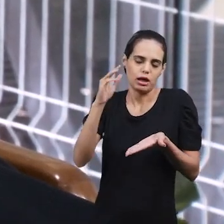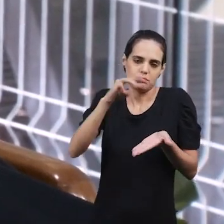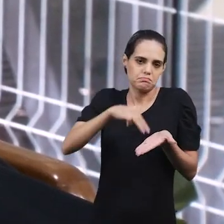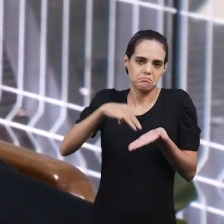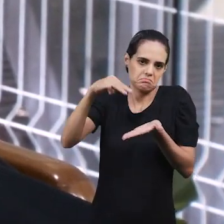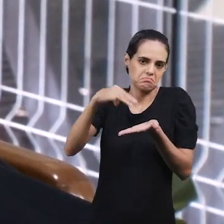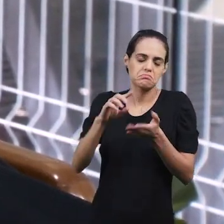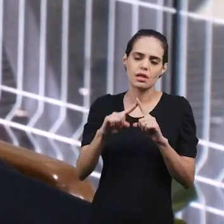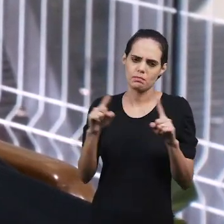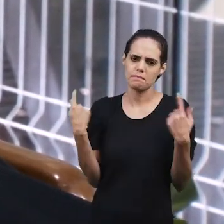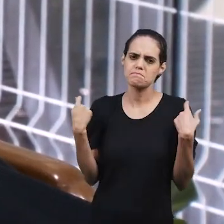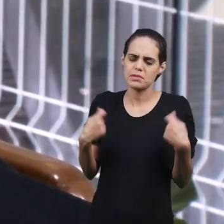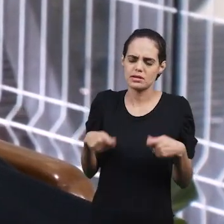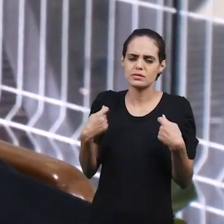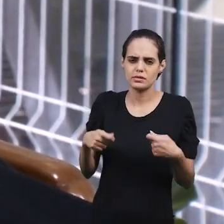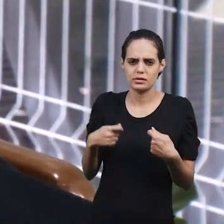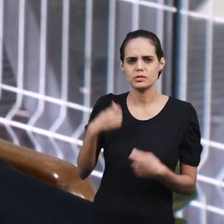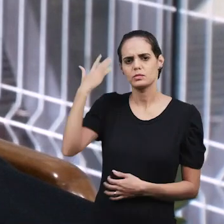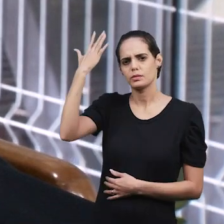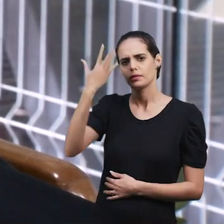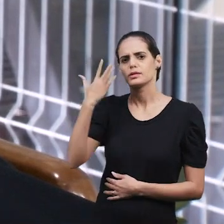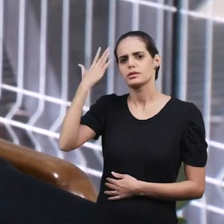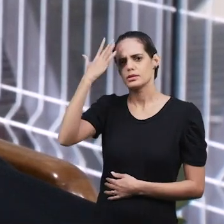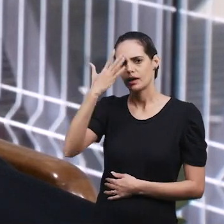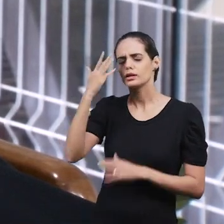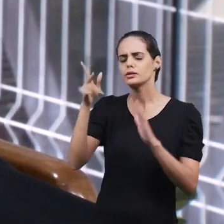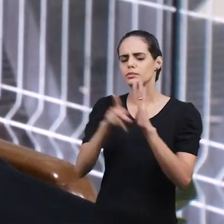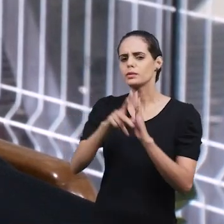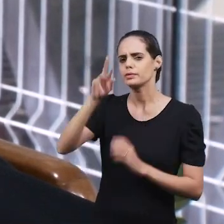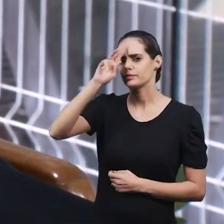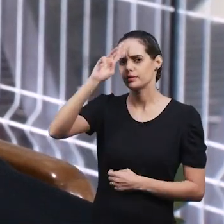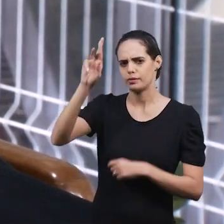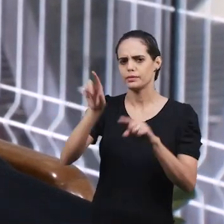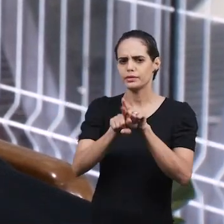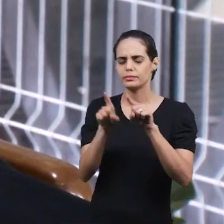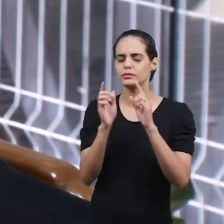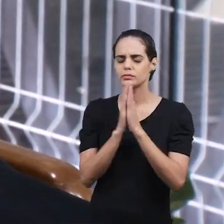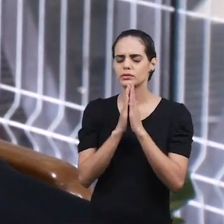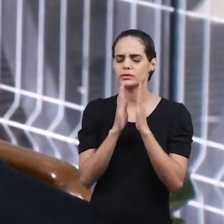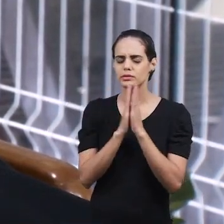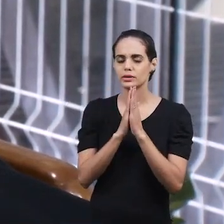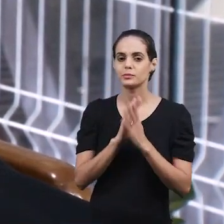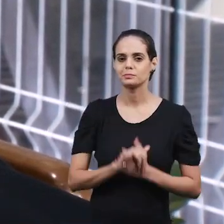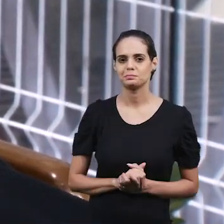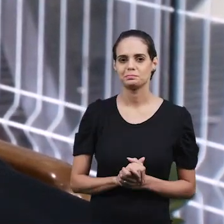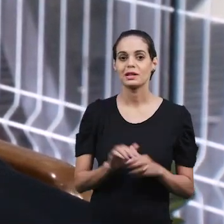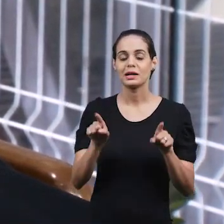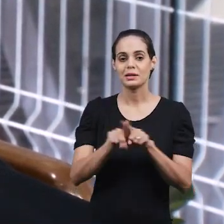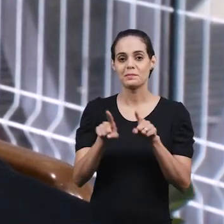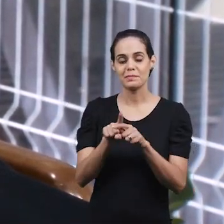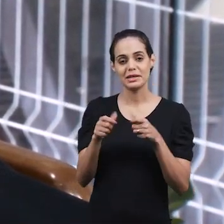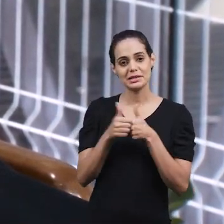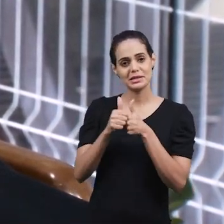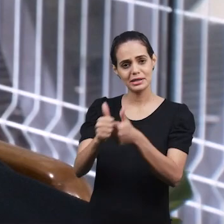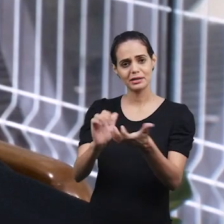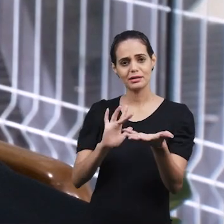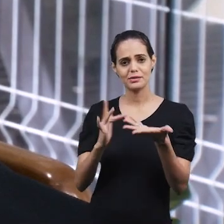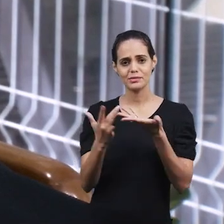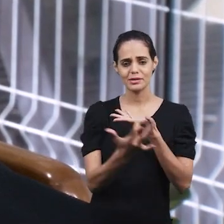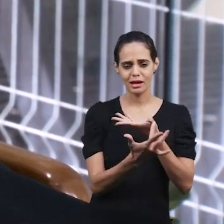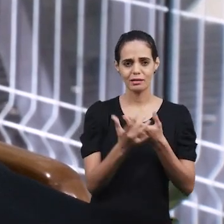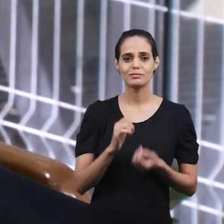répondre au Brésil, ceux qui ne sont pas encore membres de l'Église chrétienne Maranatha, mais ont besoin d'une parole de la part du Seigneur ou d'une prière. Suivez-nous dans les